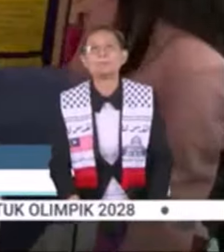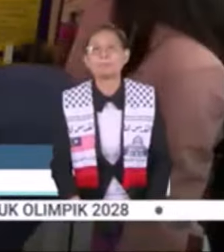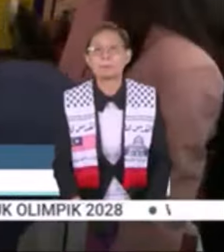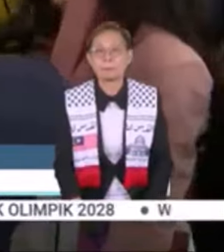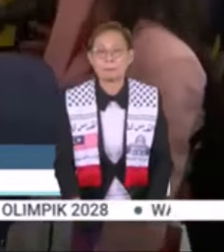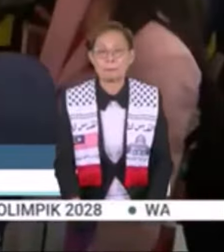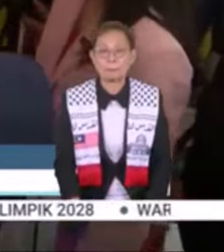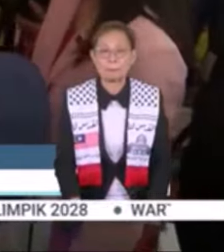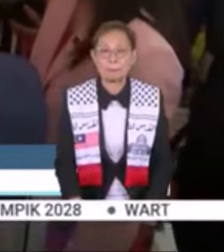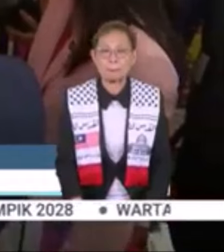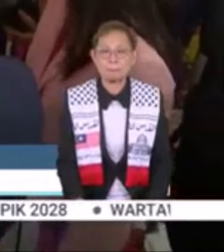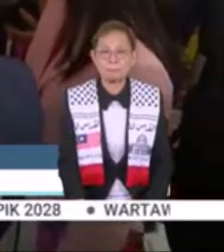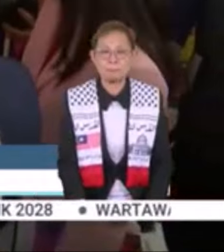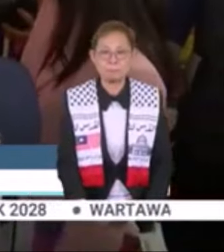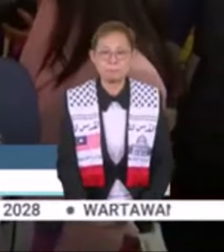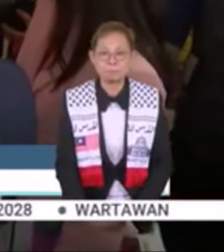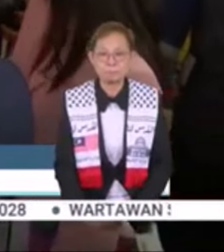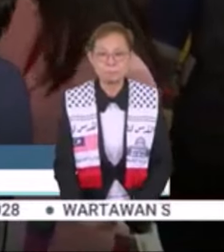PBT.